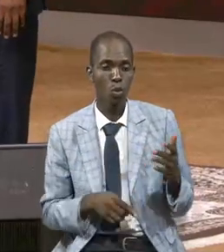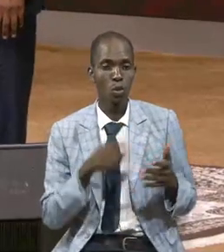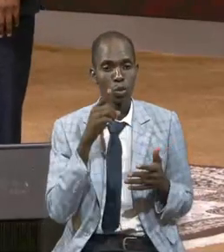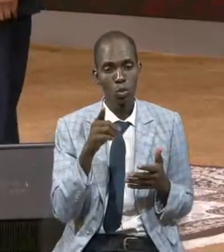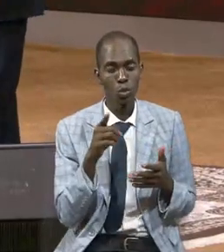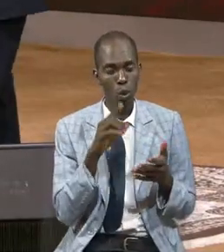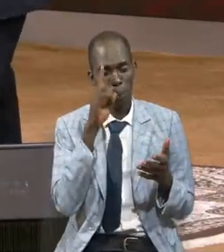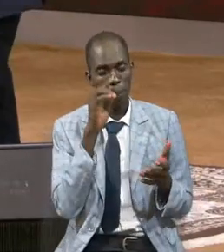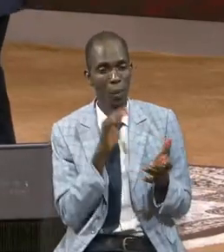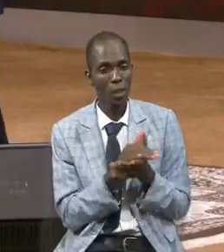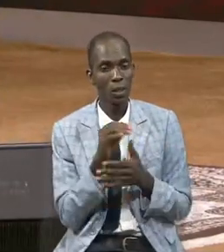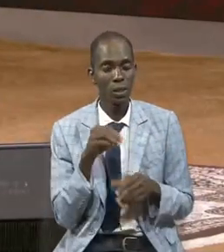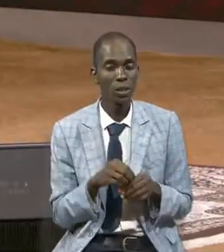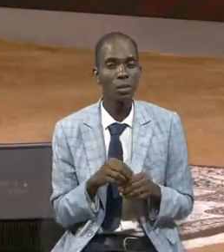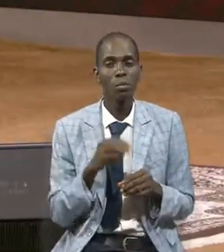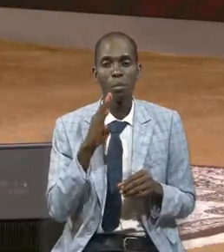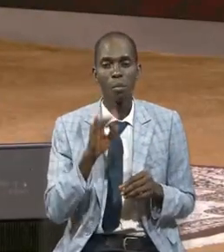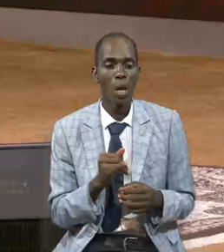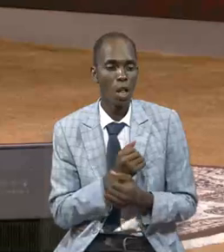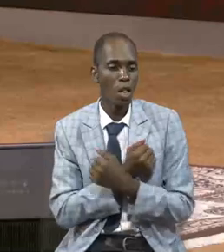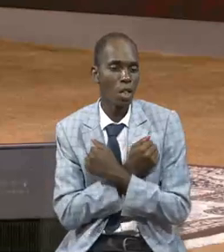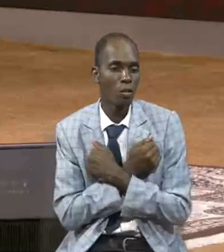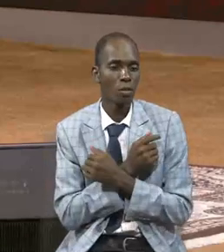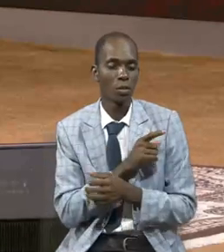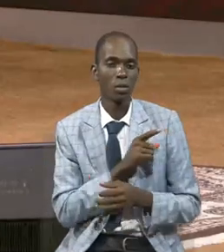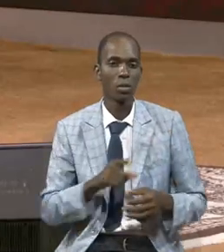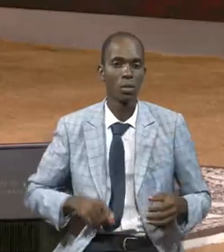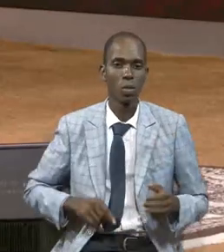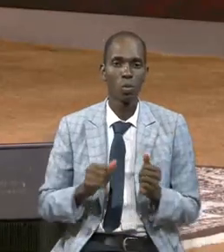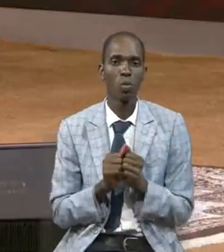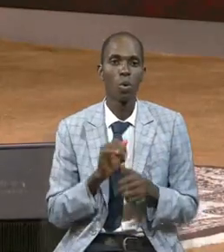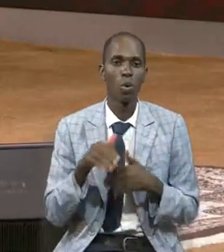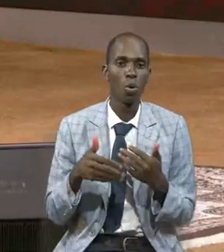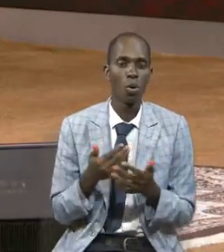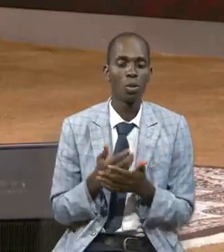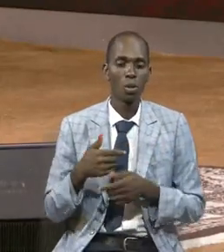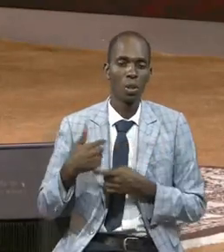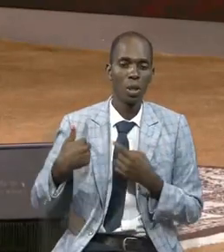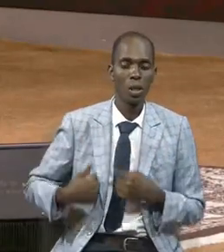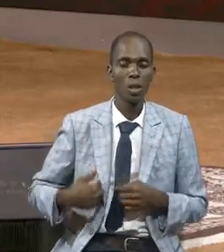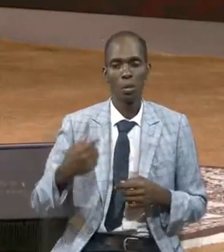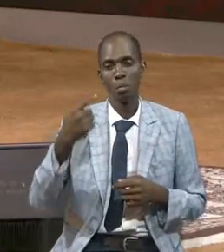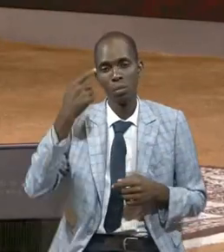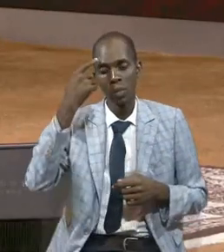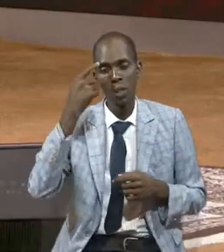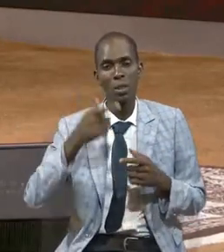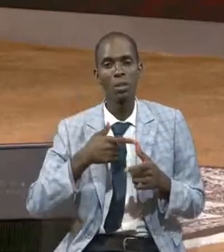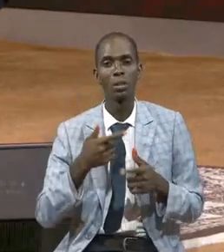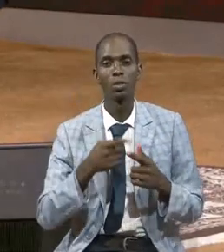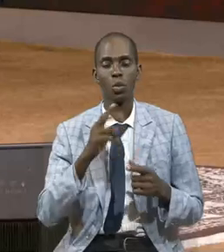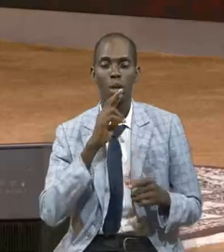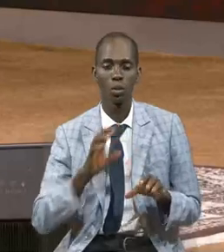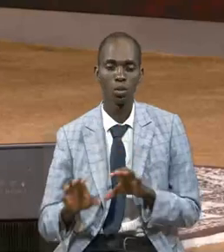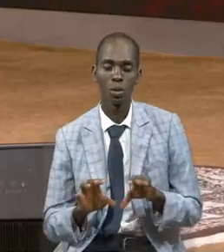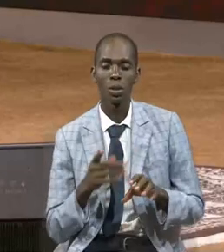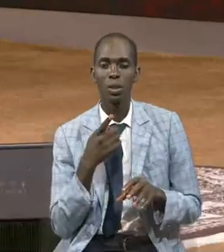vous n'aimez pas le Seigneur, votre Dieu de tout votre cœur, et puis vous commettez le premier péché, le plus